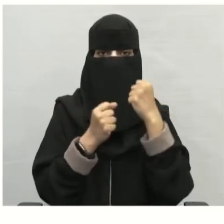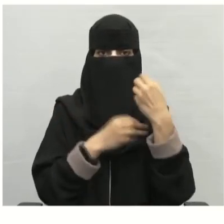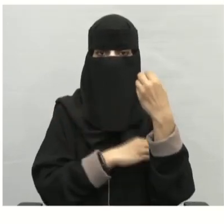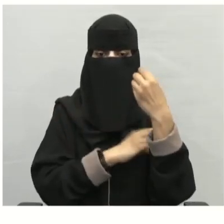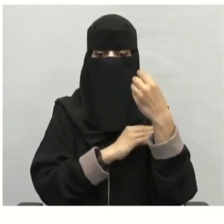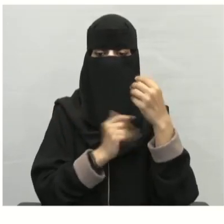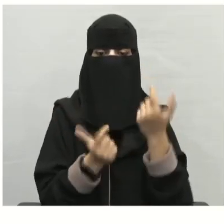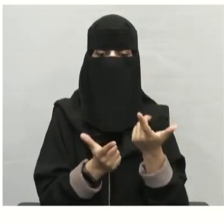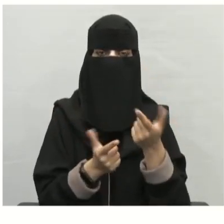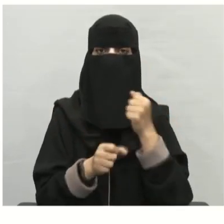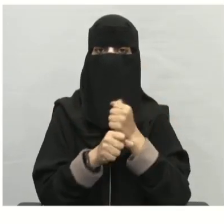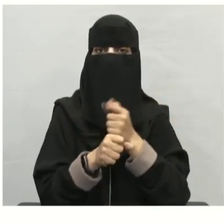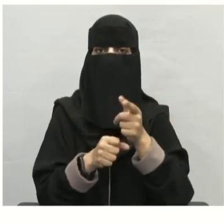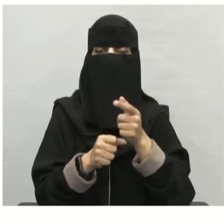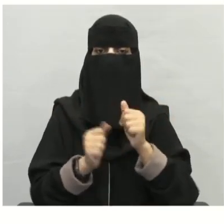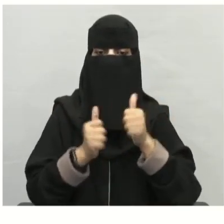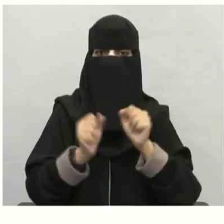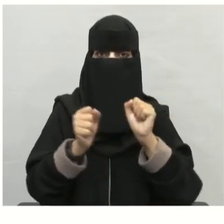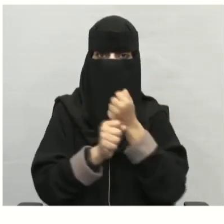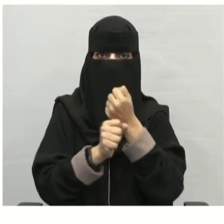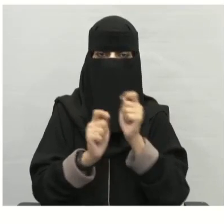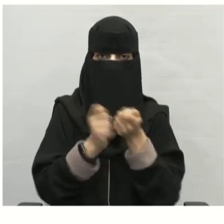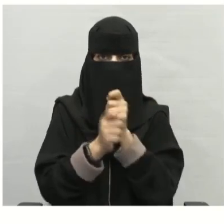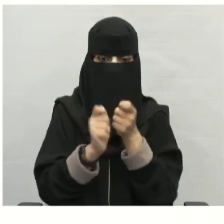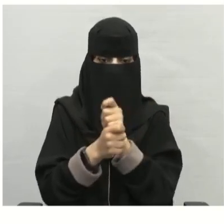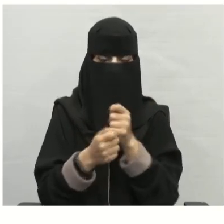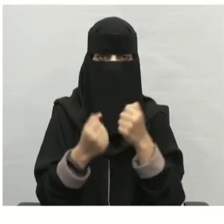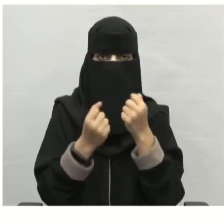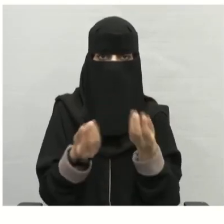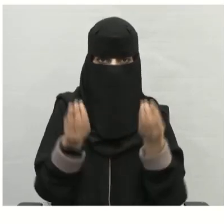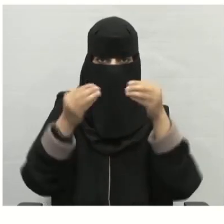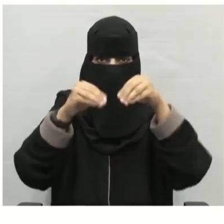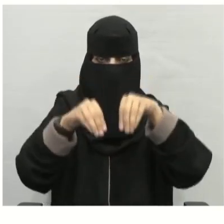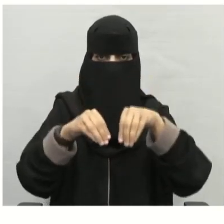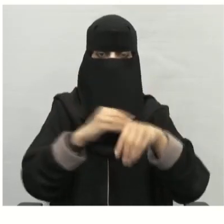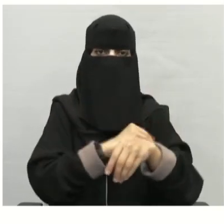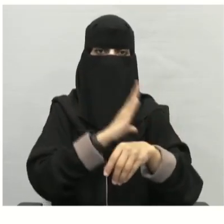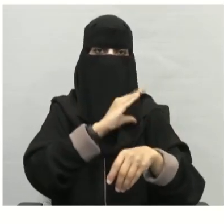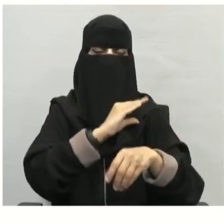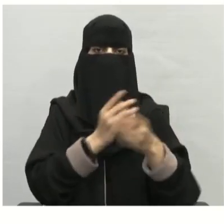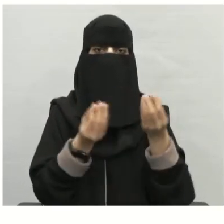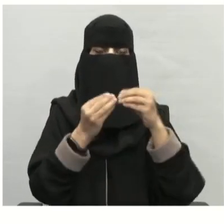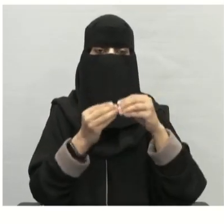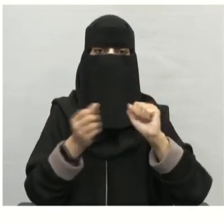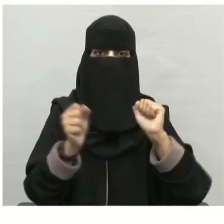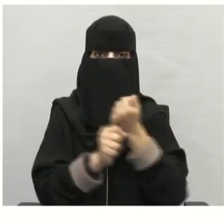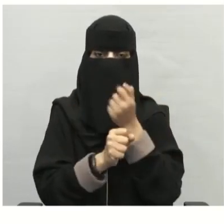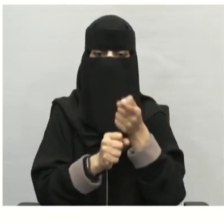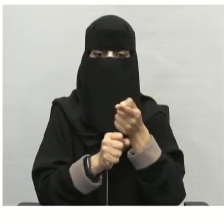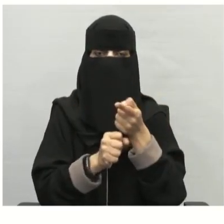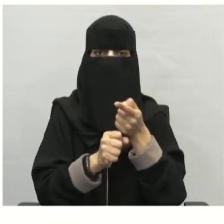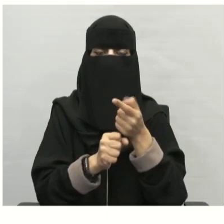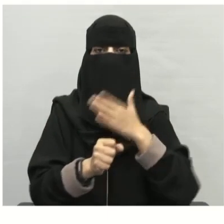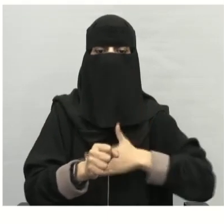يقوم هذا النشاط بتحسين وتعزيز قوه العضلات وزياده قدرتها على